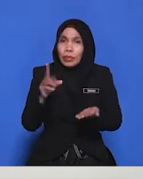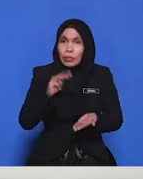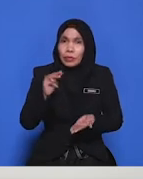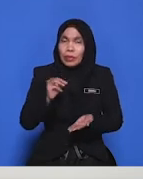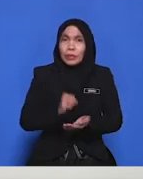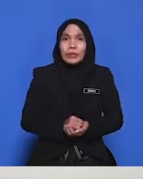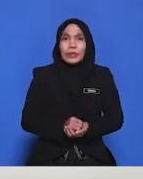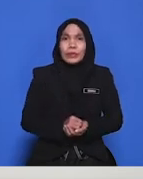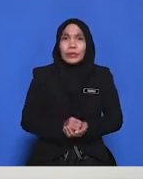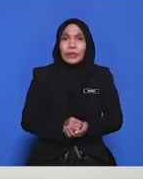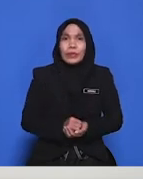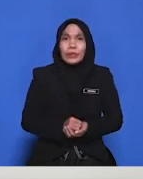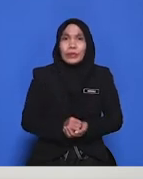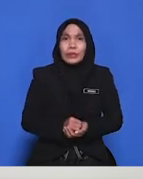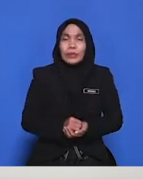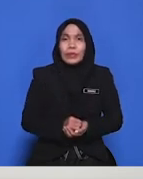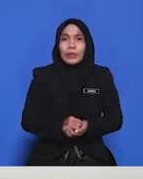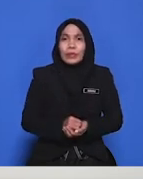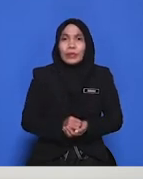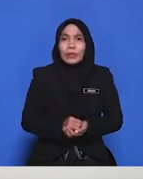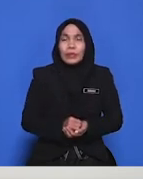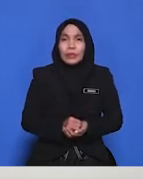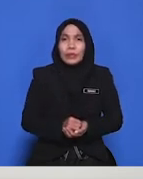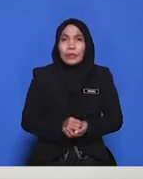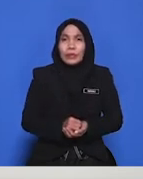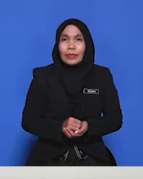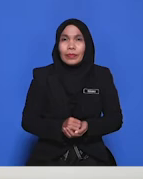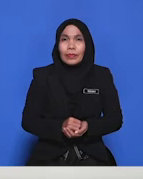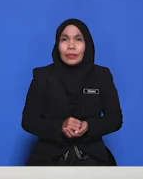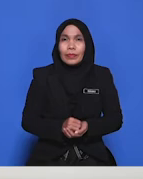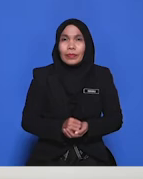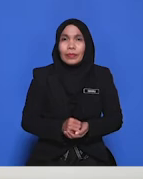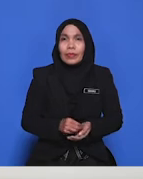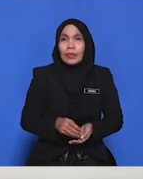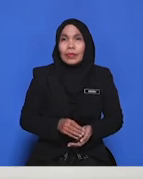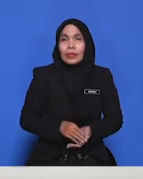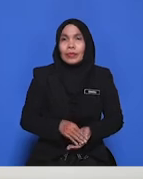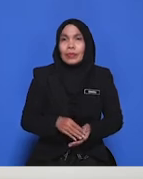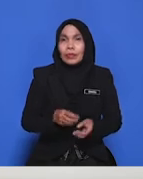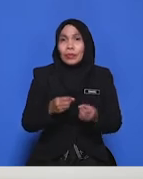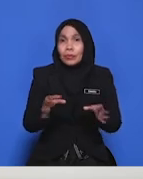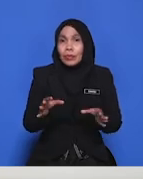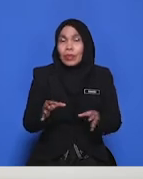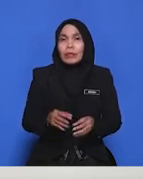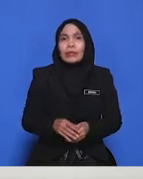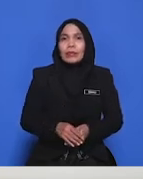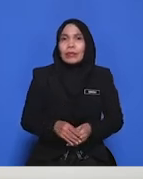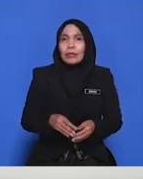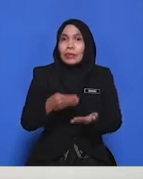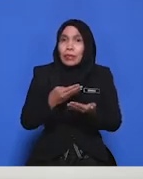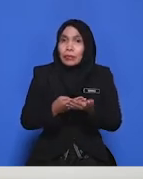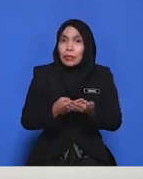murid-murid, lipatan biografi tokoh As-Sayyid Jamaluddin Al-Afghani telah pun sampai ke penghujungnya.